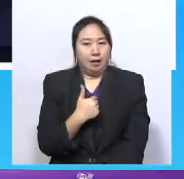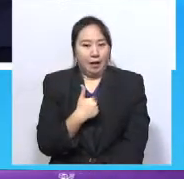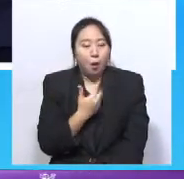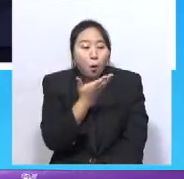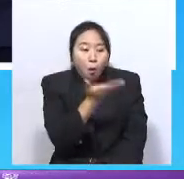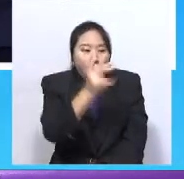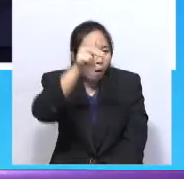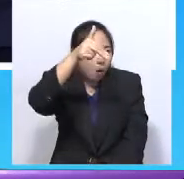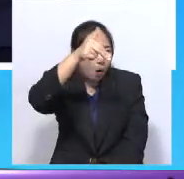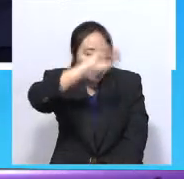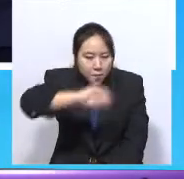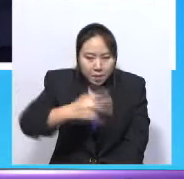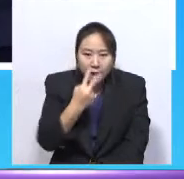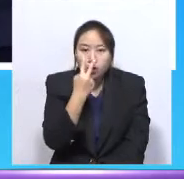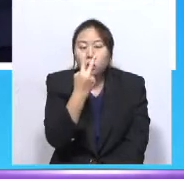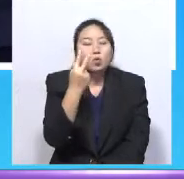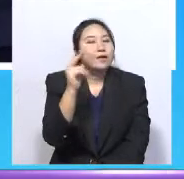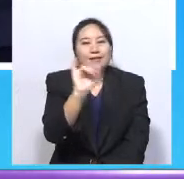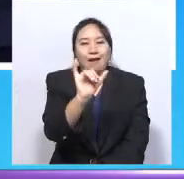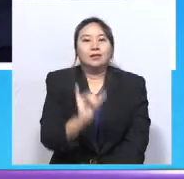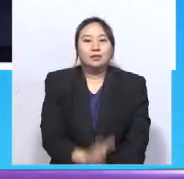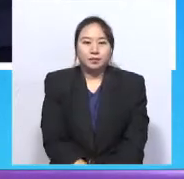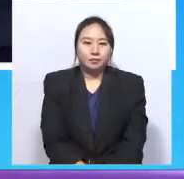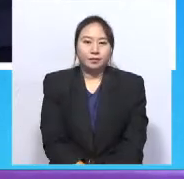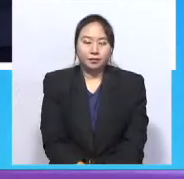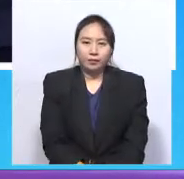ไปขอดูกล้องวงจรปิดในช่วงเวลาย้อนไปนะ